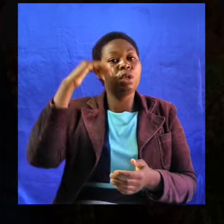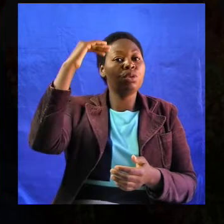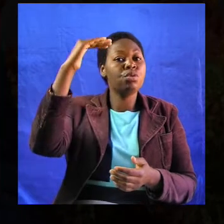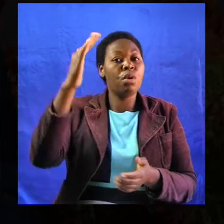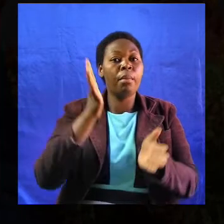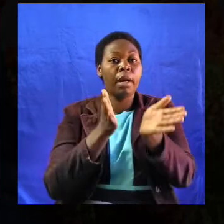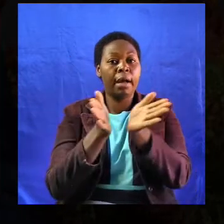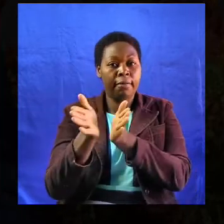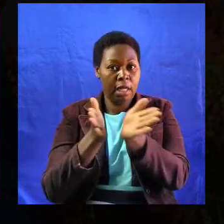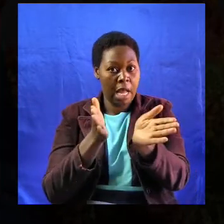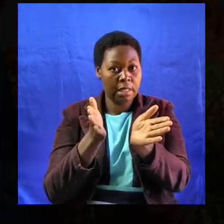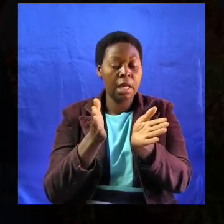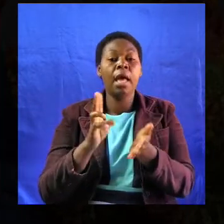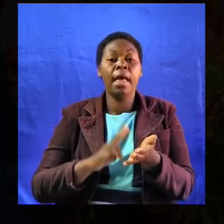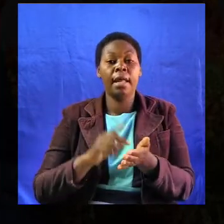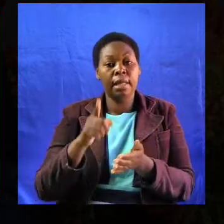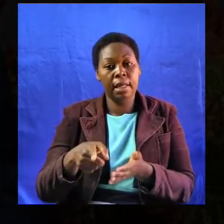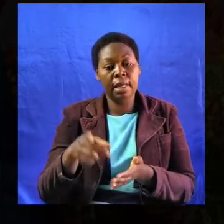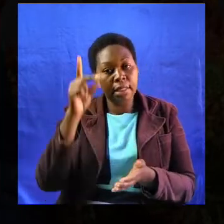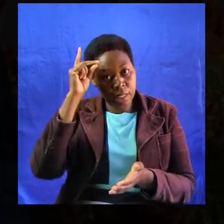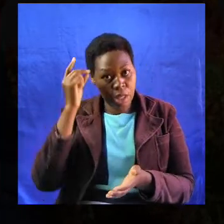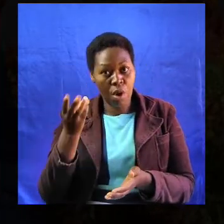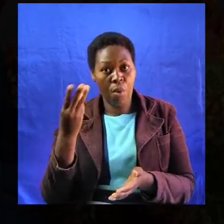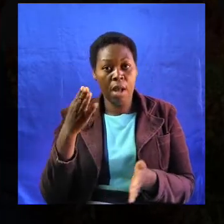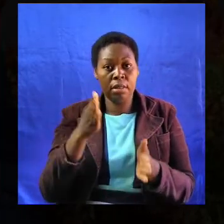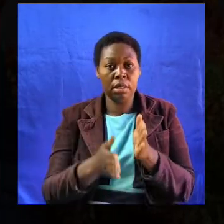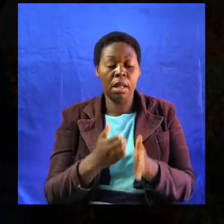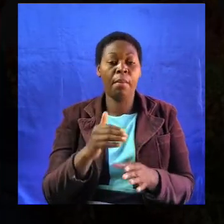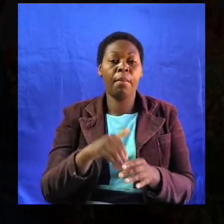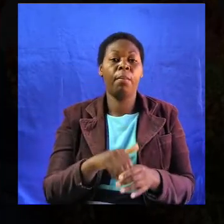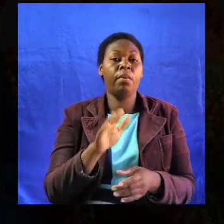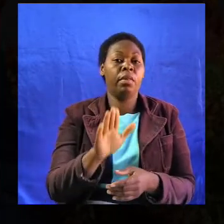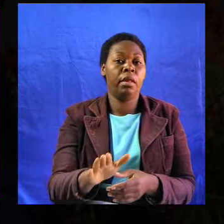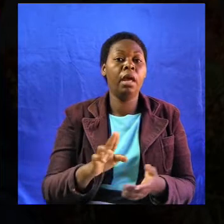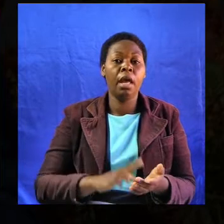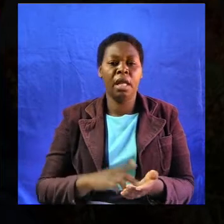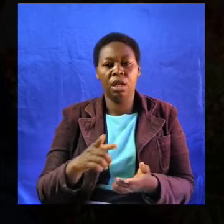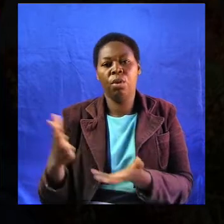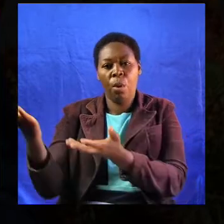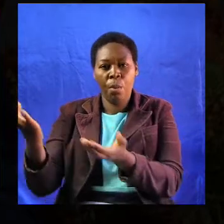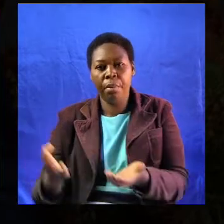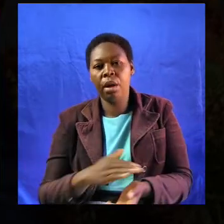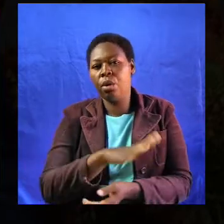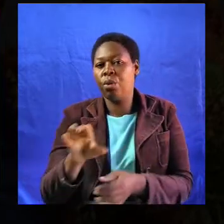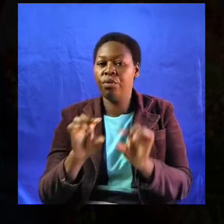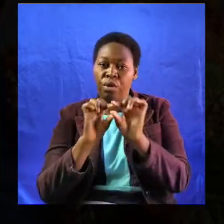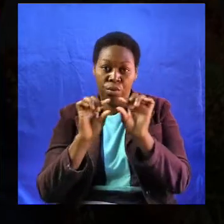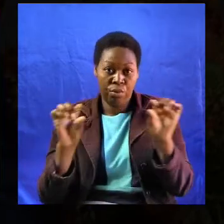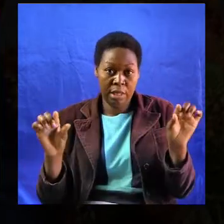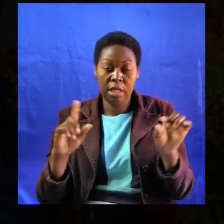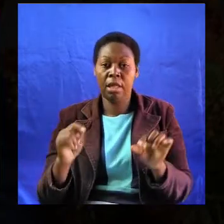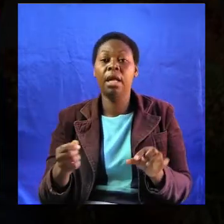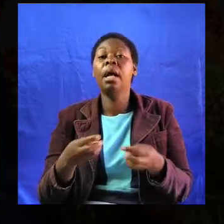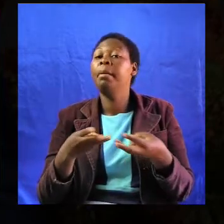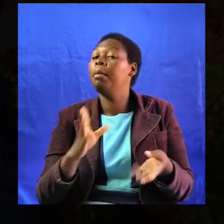wavo. Kuti machinda awa auye namashoko ose kwavari. Vuye kuti mambo arege